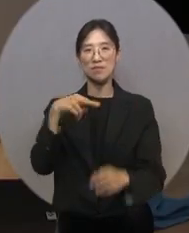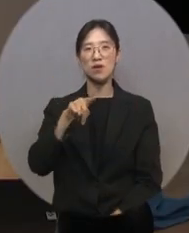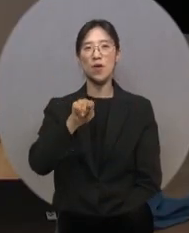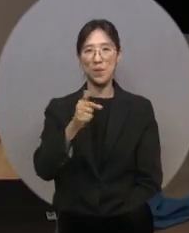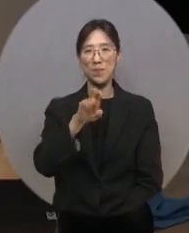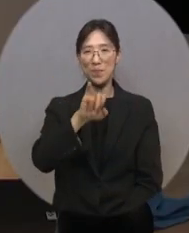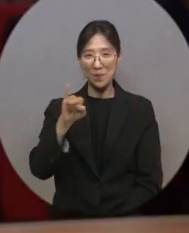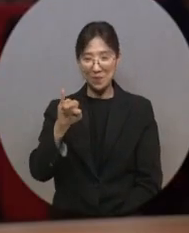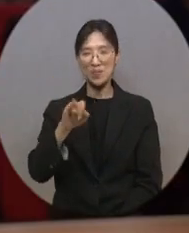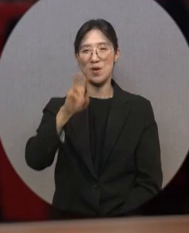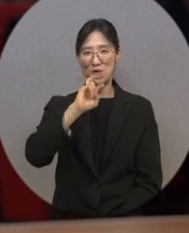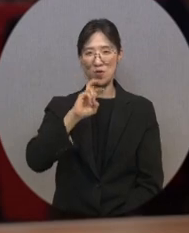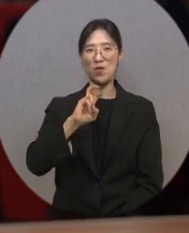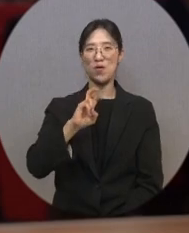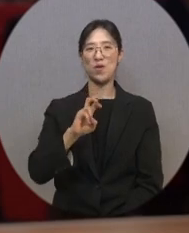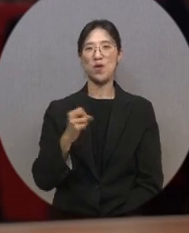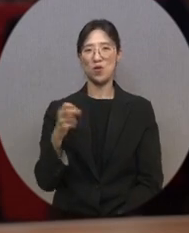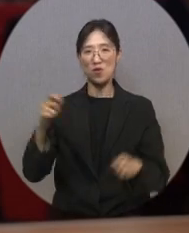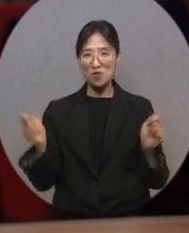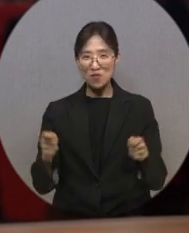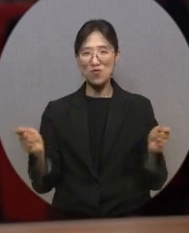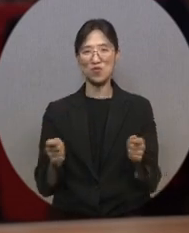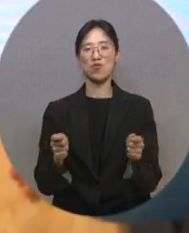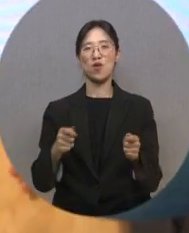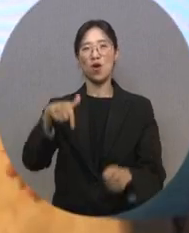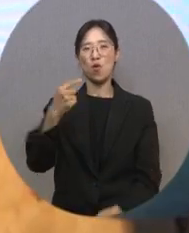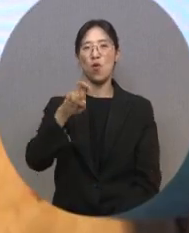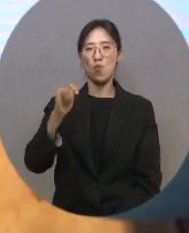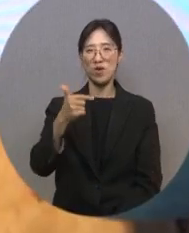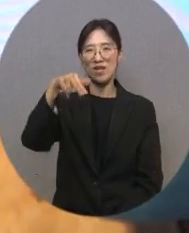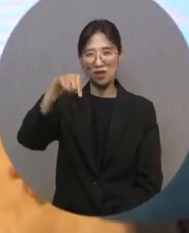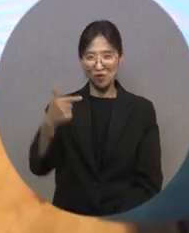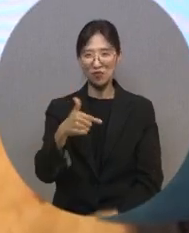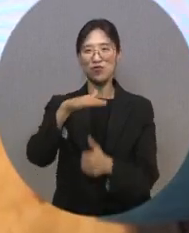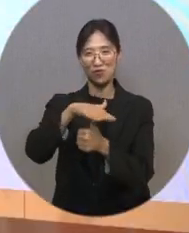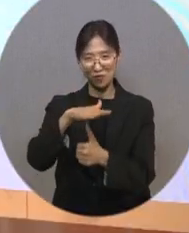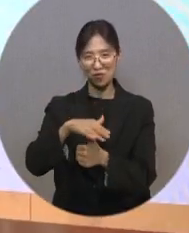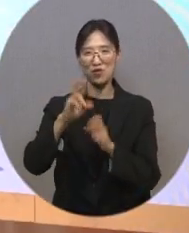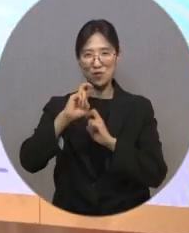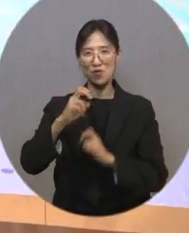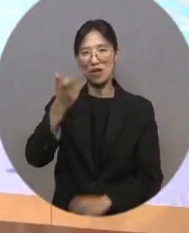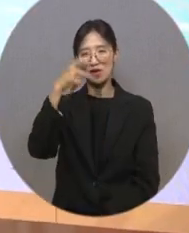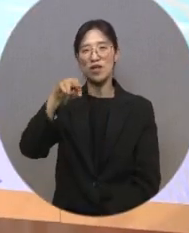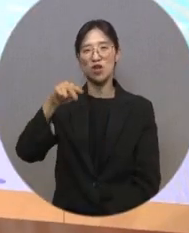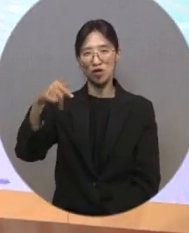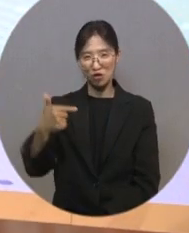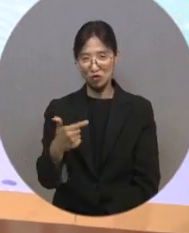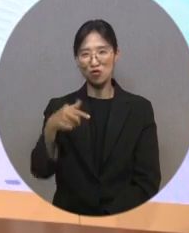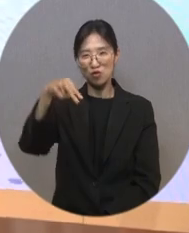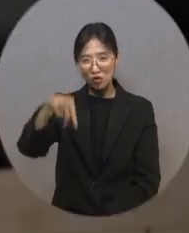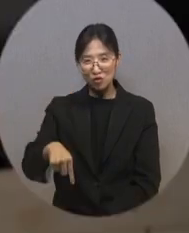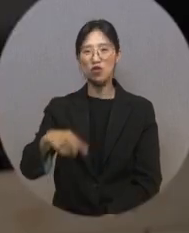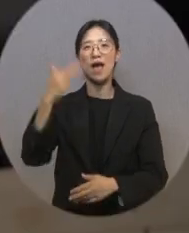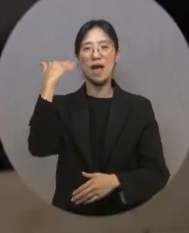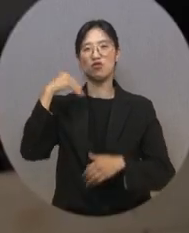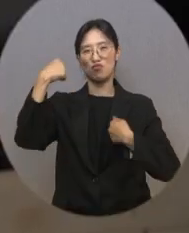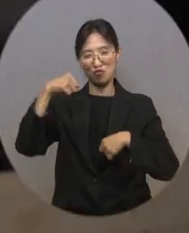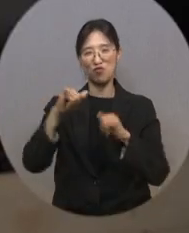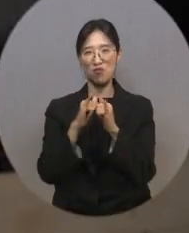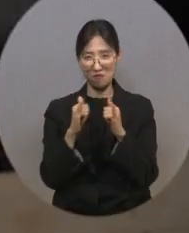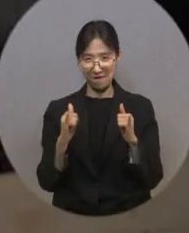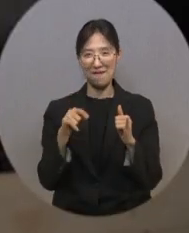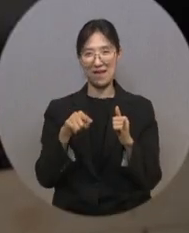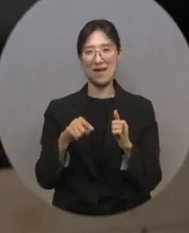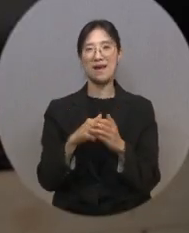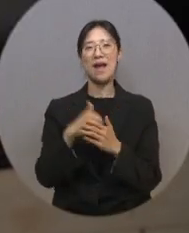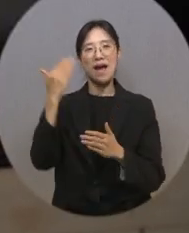명창의 판소리 춘향가, 국악신동 고민준의 수군가, 그리고 최선주 한국무용가의 충절무 등 우리